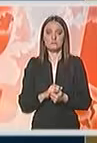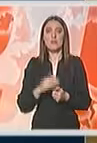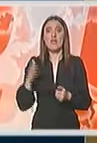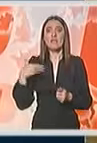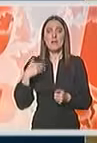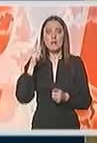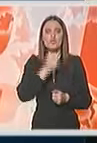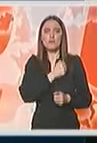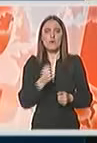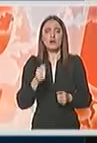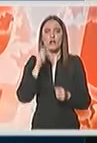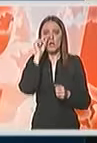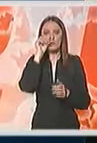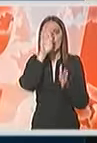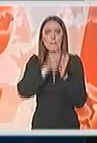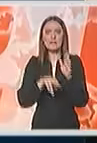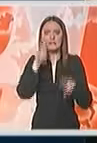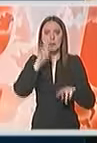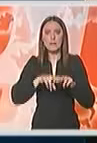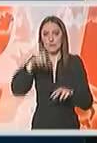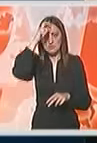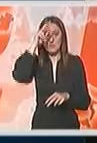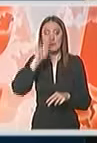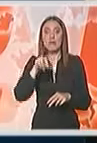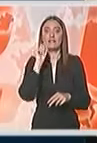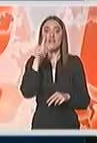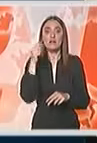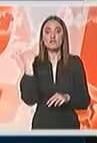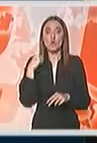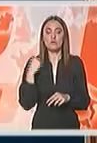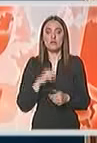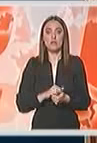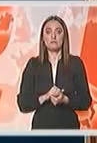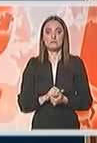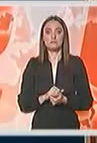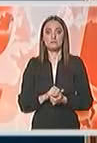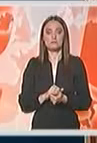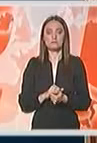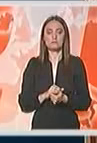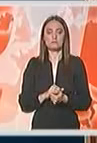Najmlađi borac za ljudska i manjinska prava u Srbiji ima tek 12 godina.